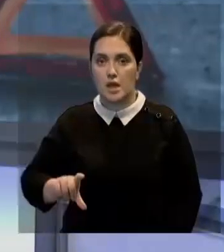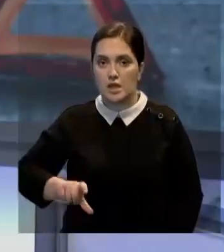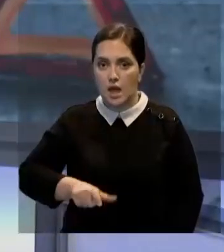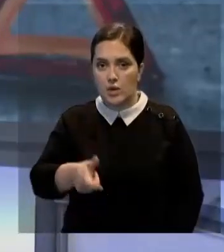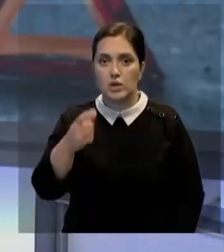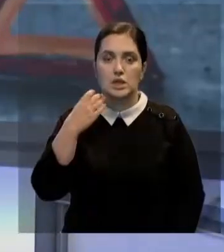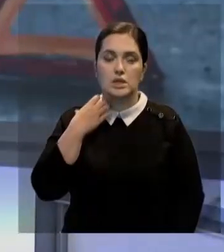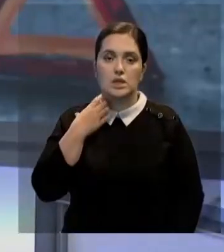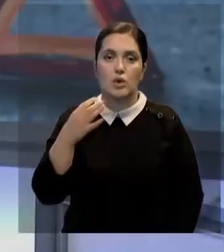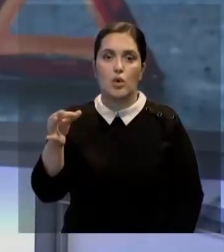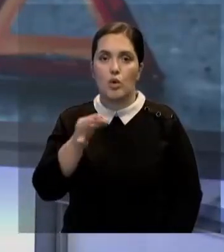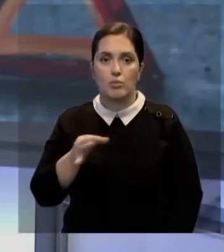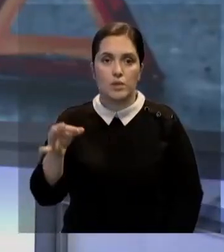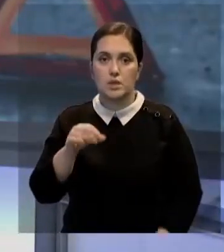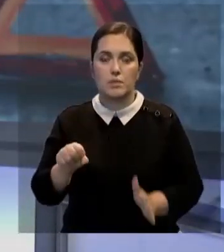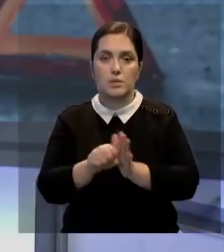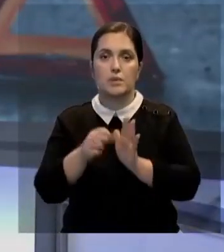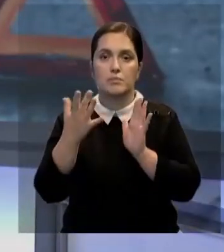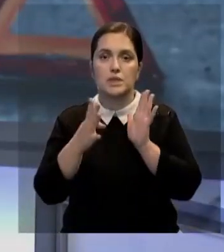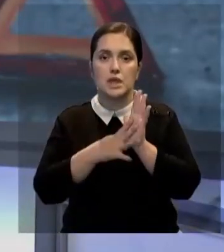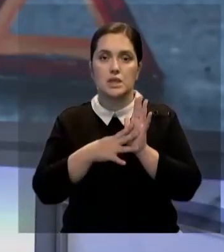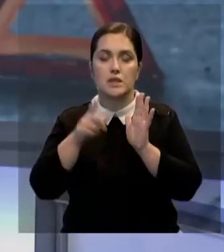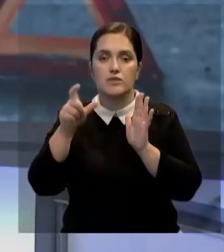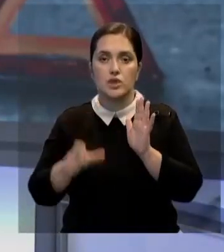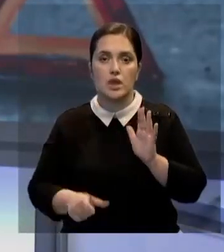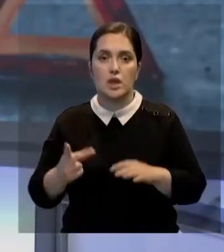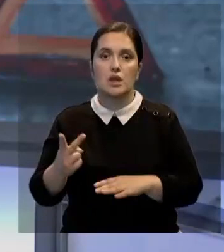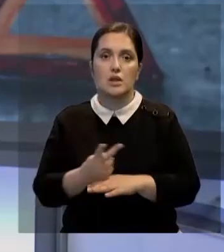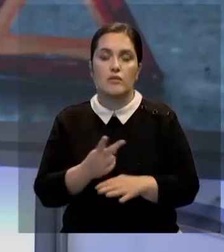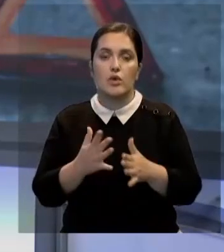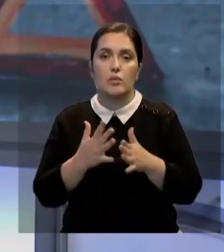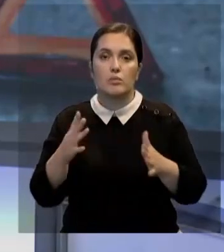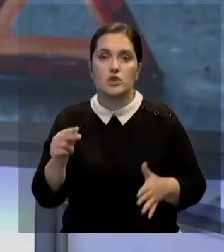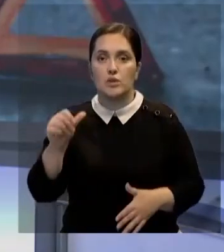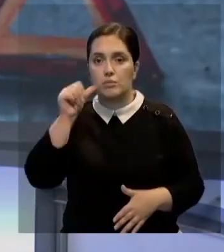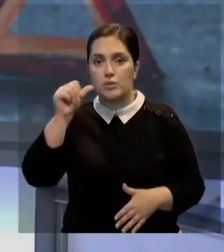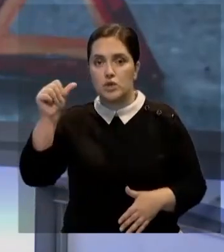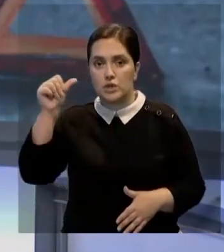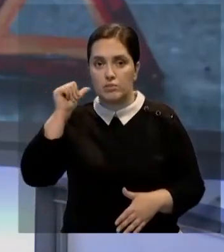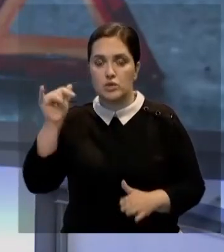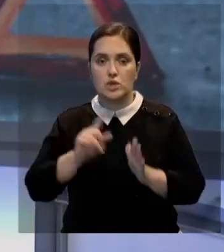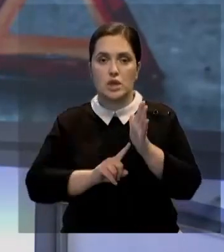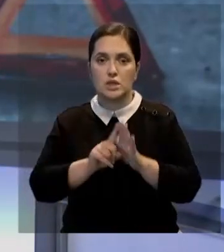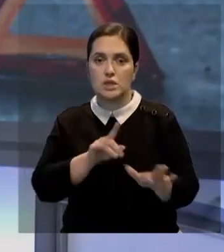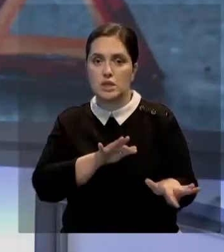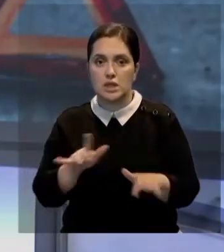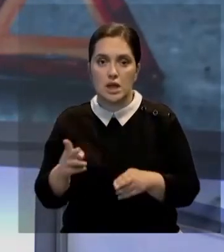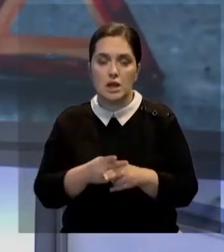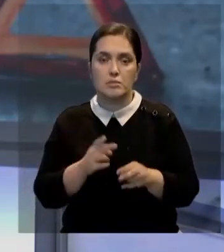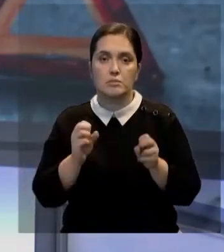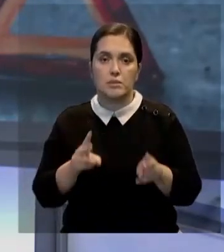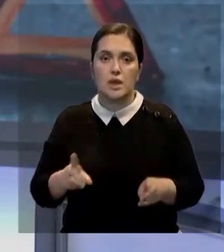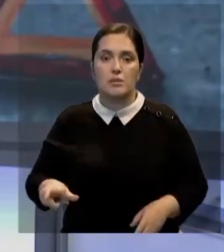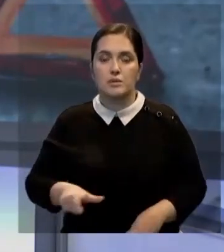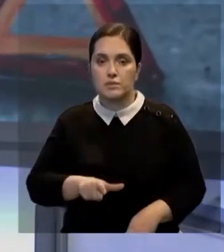На дорогах Кызылординской области с начала года погибли 59 человек. Это вдвое больше, чем в прошлом году. В регионе